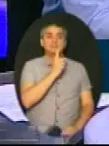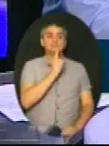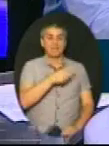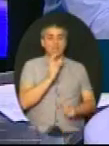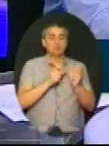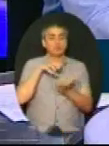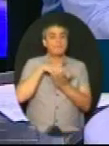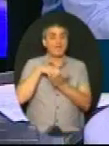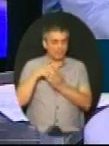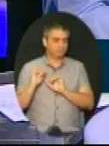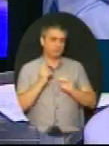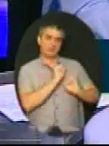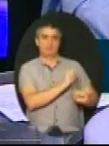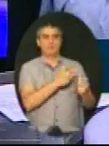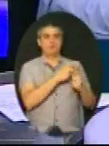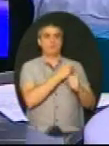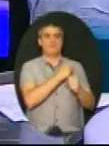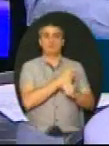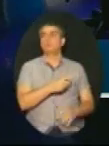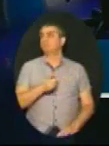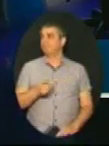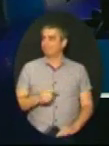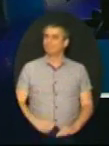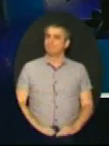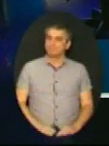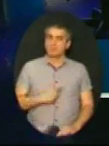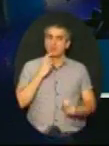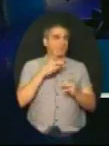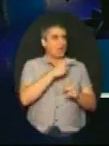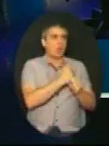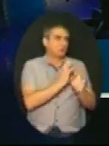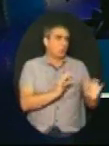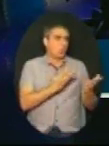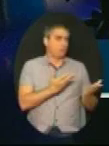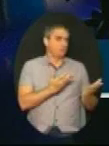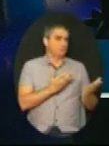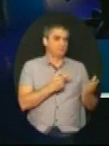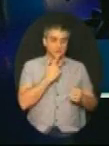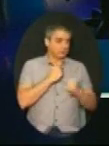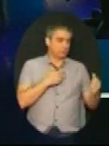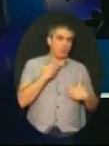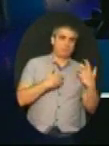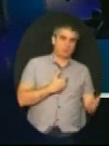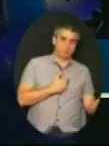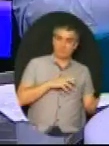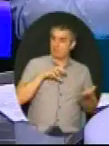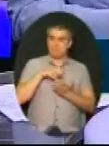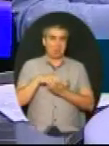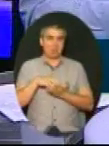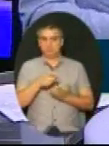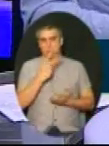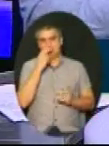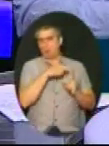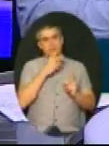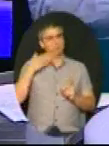אנשי מרכז שיצביעו למפלגת העבודה. נראה בהמשך שיש שם בעיה. אוקיי. היא לא עושה את זה כלום, הרי מה קורה? השמאל מתוסכל ממנה, והמרכז לא רואה בכתובת,